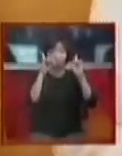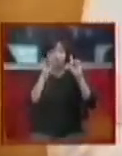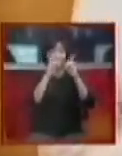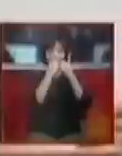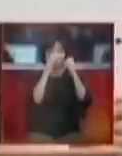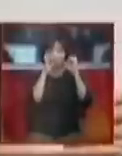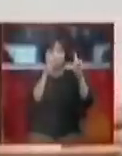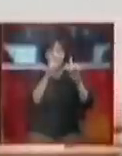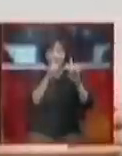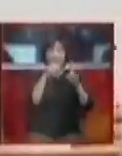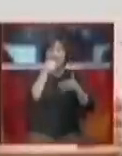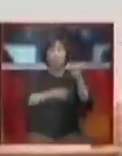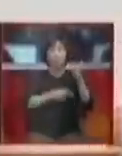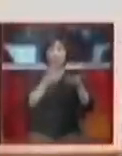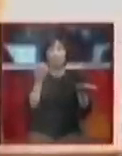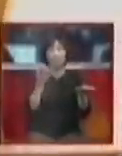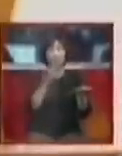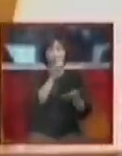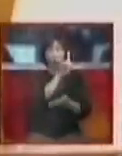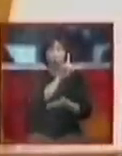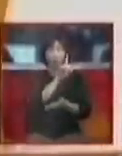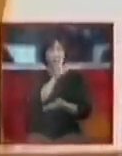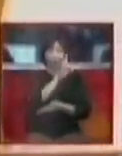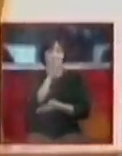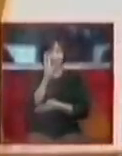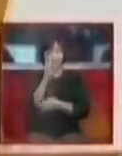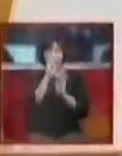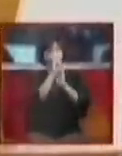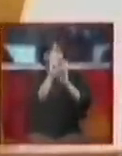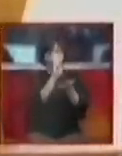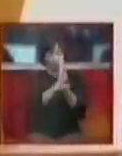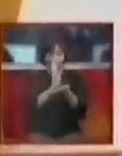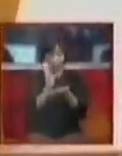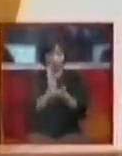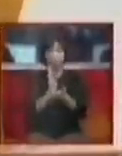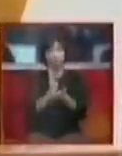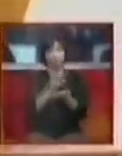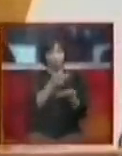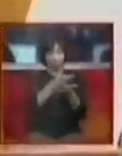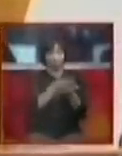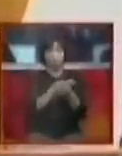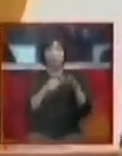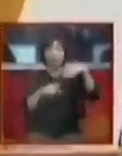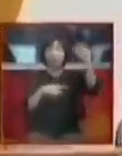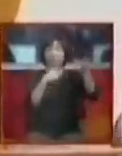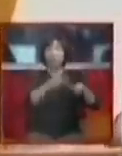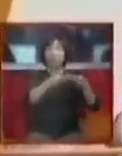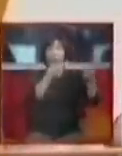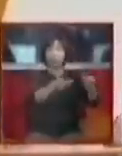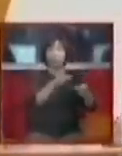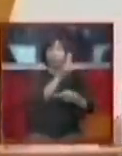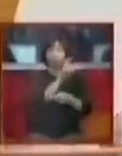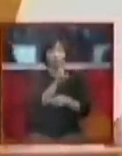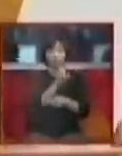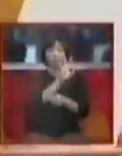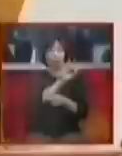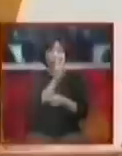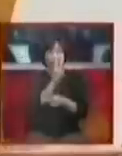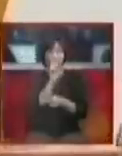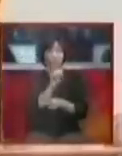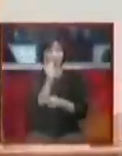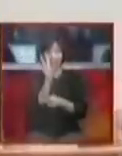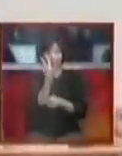noong 2010, 177 billion pesos. Ang panukala natin para sa 2013,